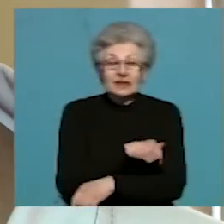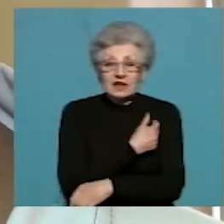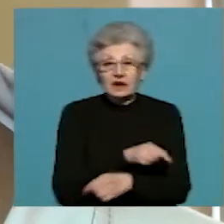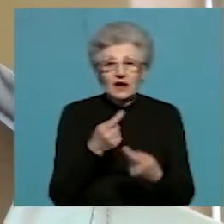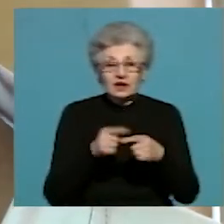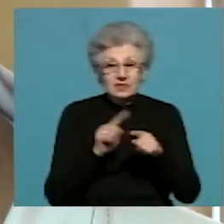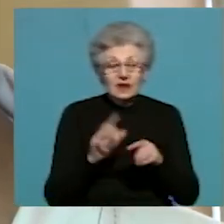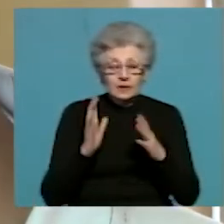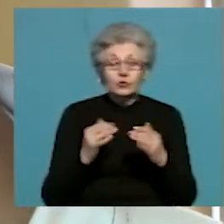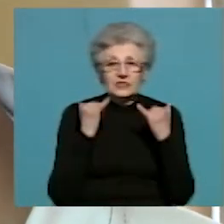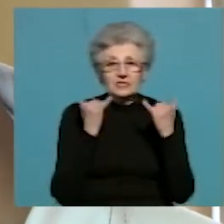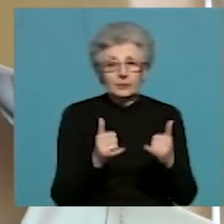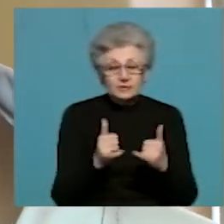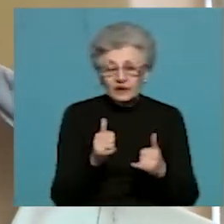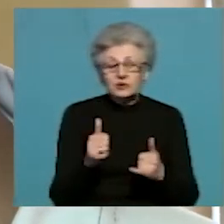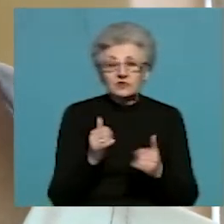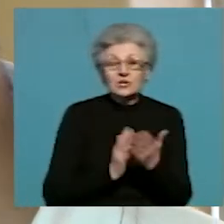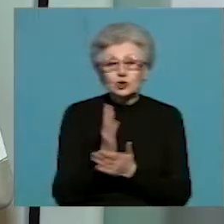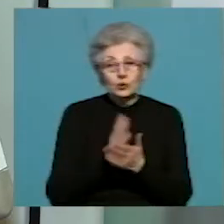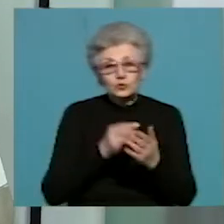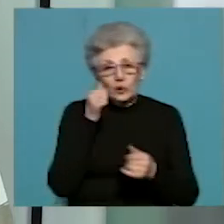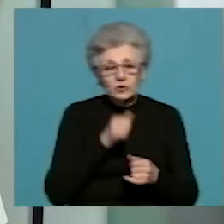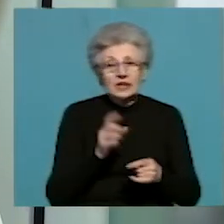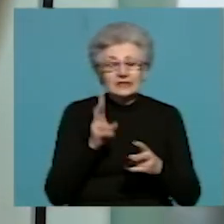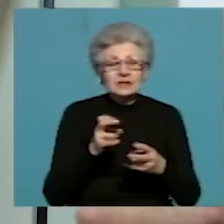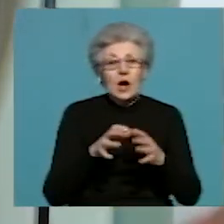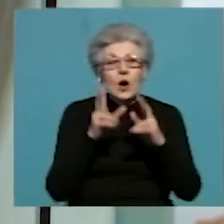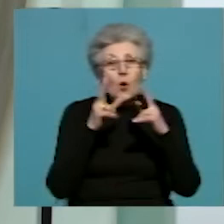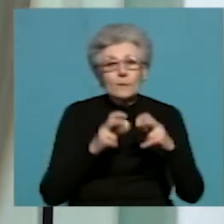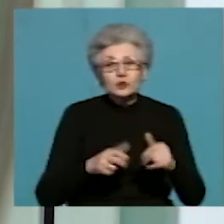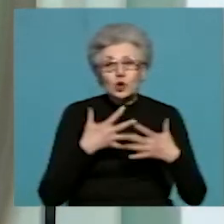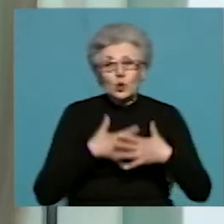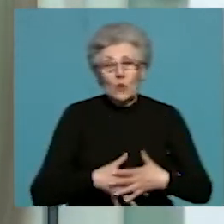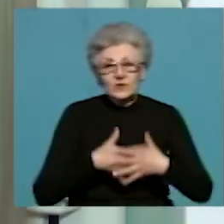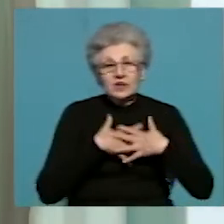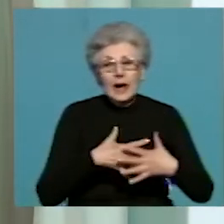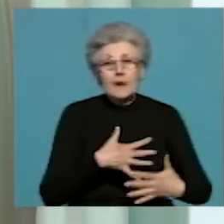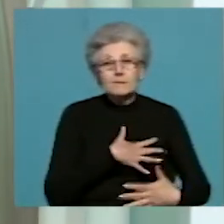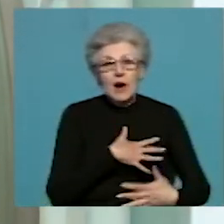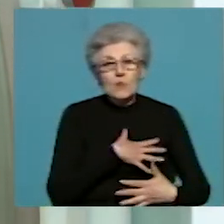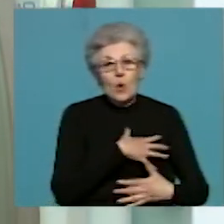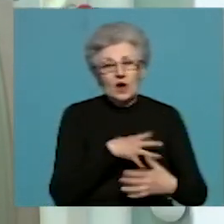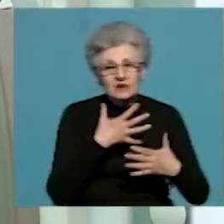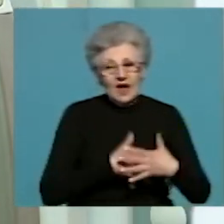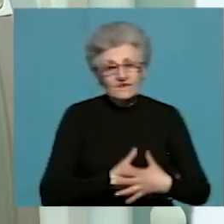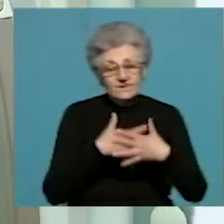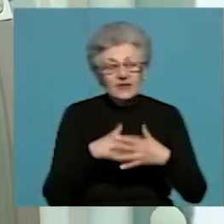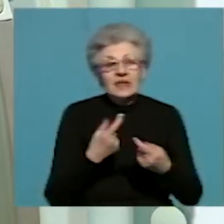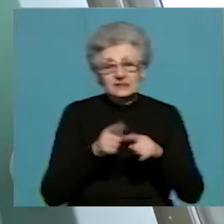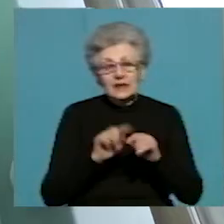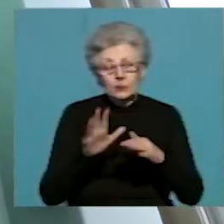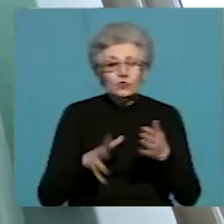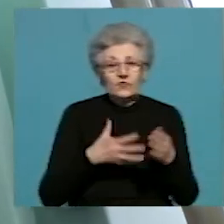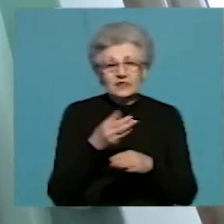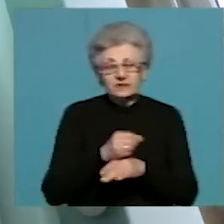служба здоров'я України – обстеження на мамографі. Зараз така діагностика в Чернівецькому онкодиспансері фінансується з обласного бюджету.